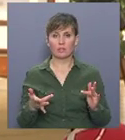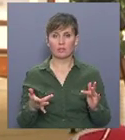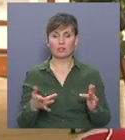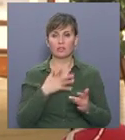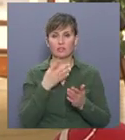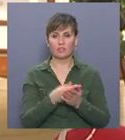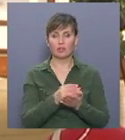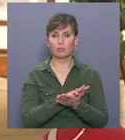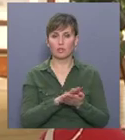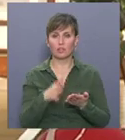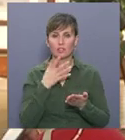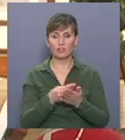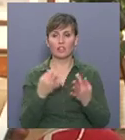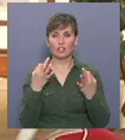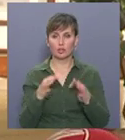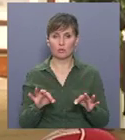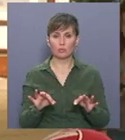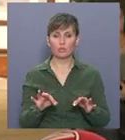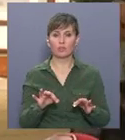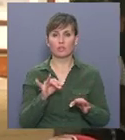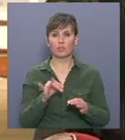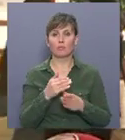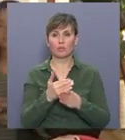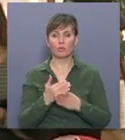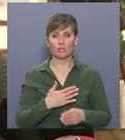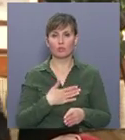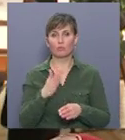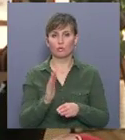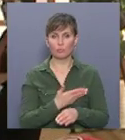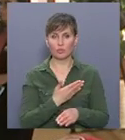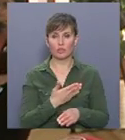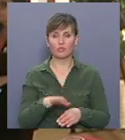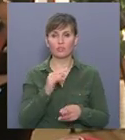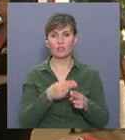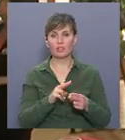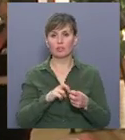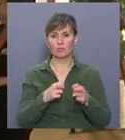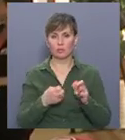своей прозрачностью, своей доступностью как раз-таки поможет нам искоренить все эти проблемы, которые я озвучил.